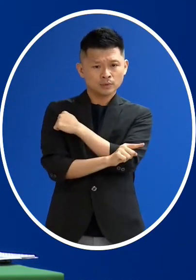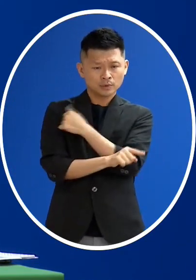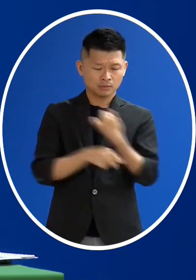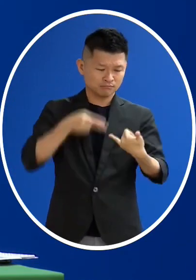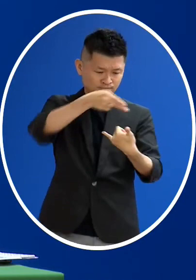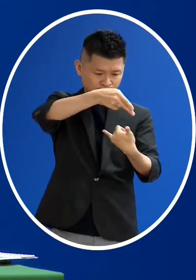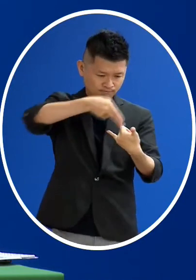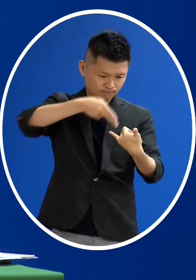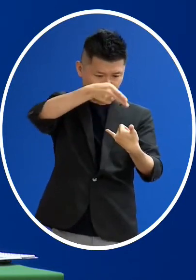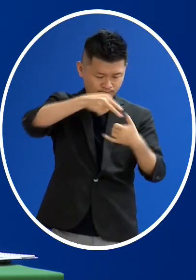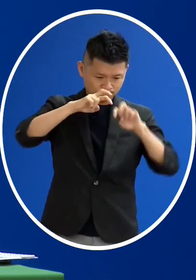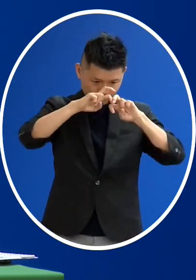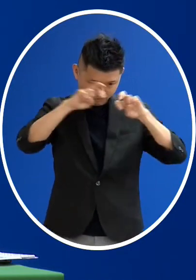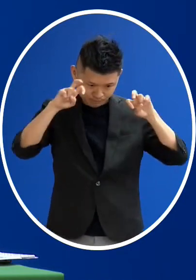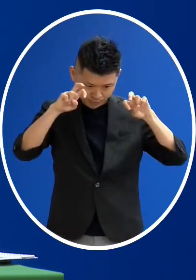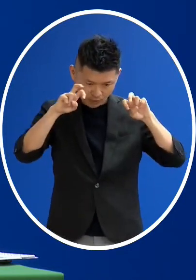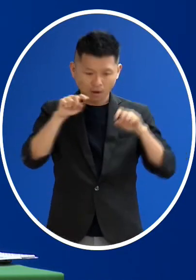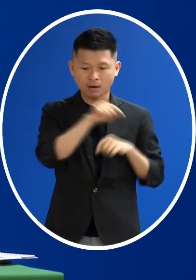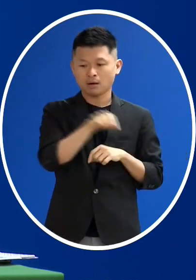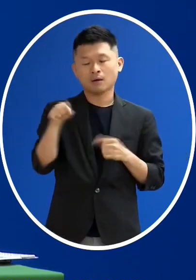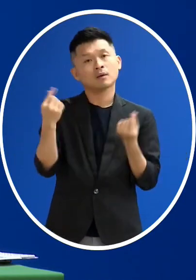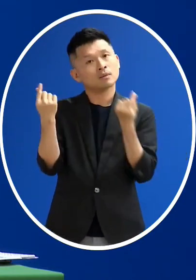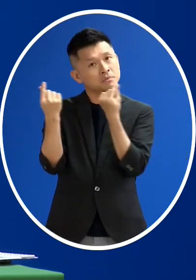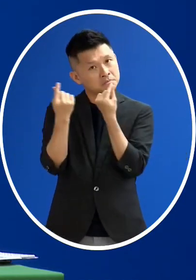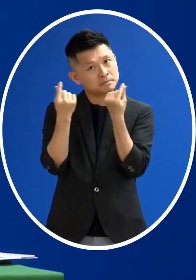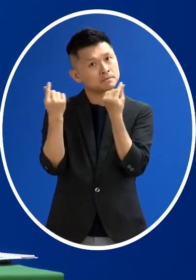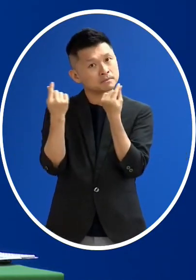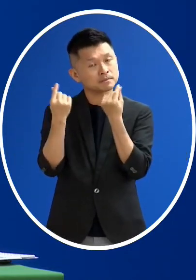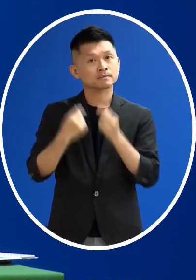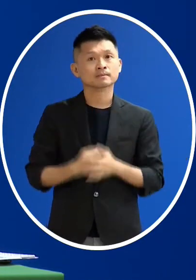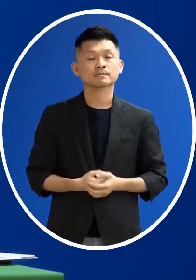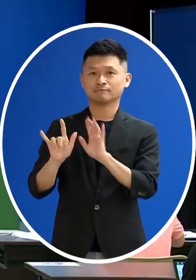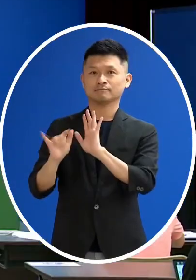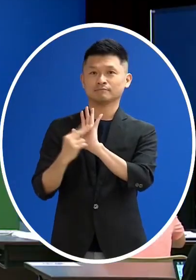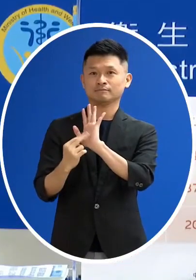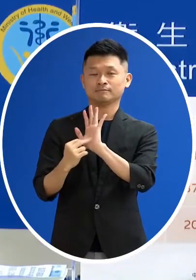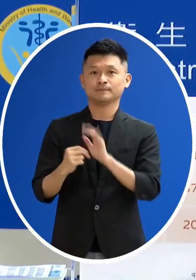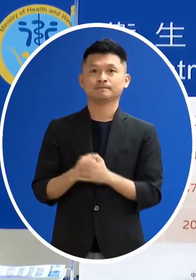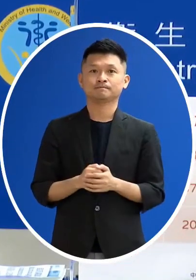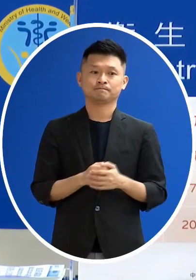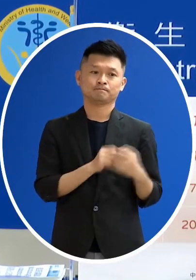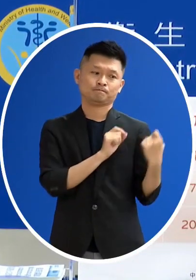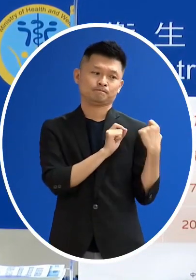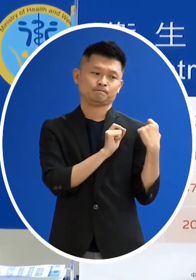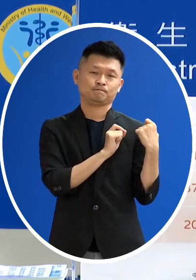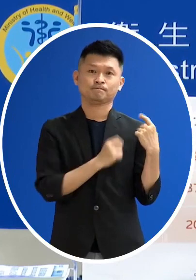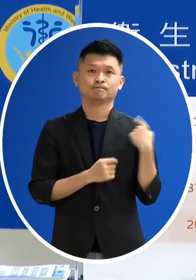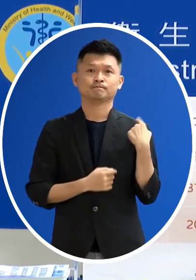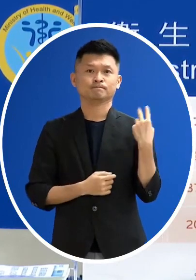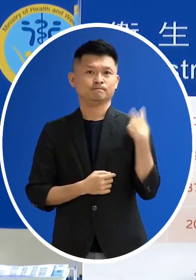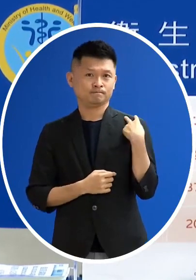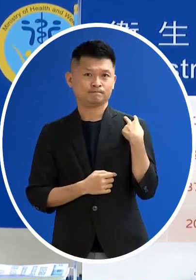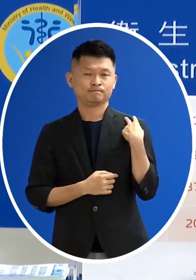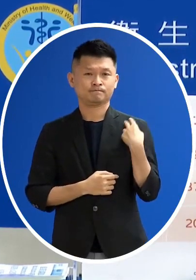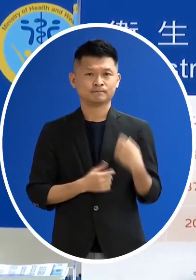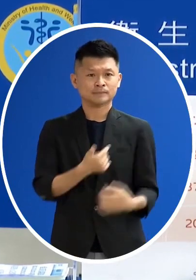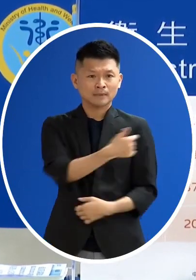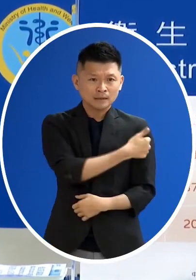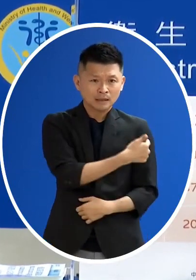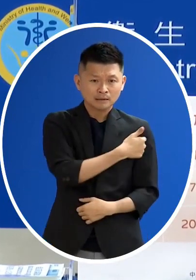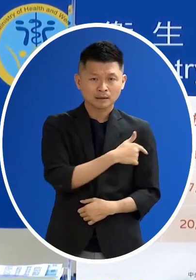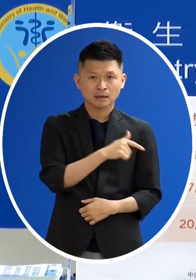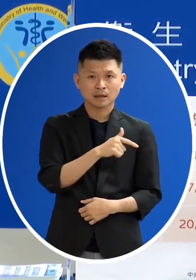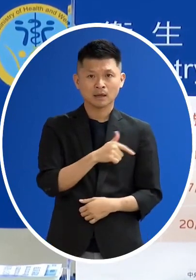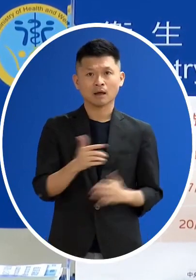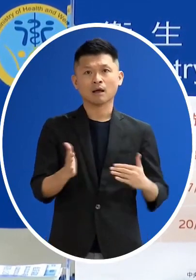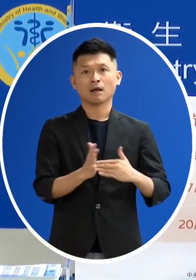来的结果是类似哈、哦，那这个是目前的状况。 几天就因为出现比较多的这样的施打疫